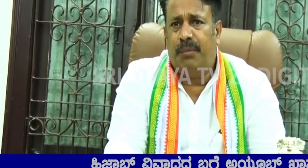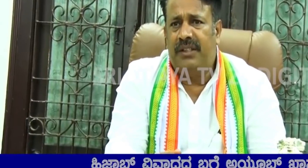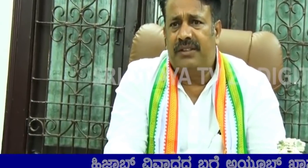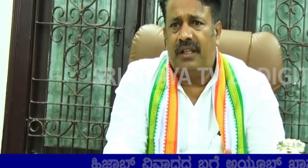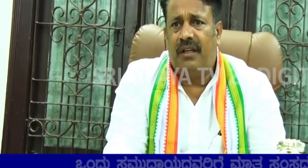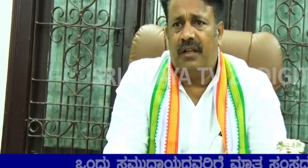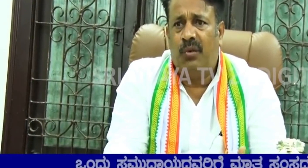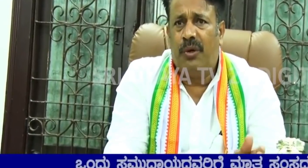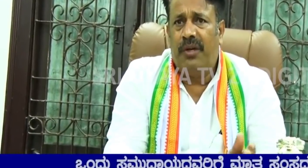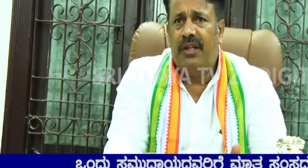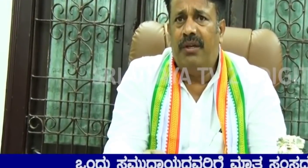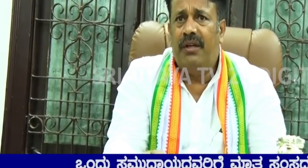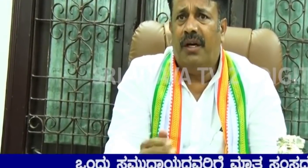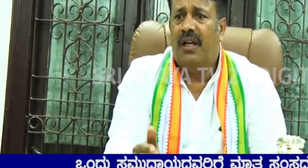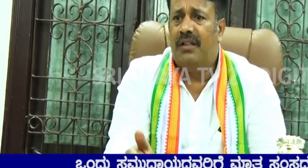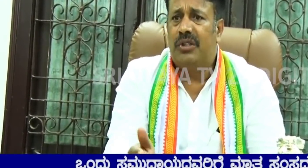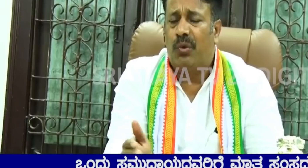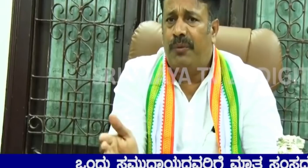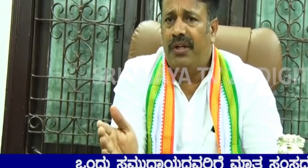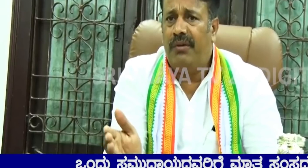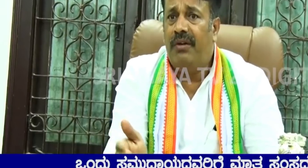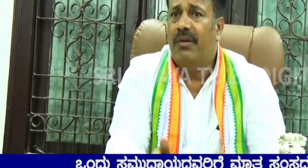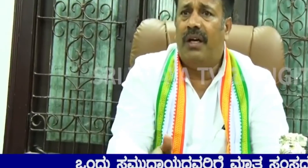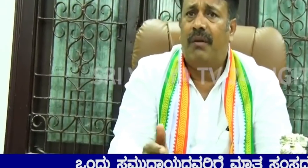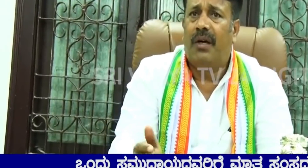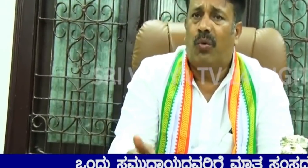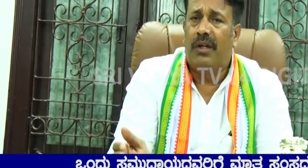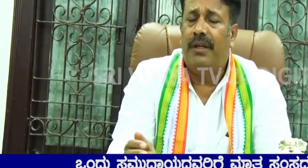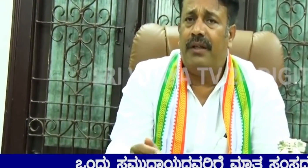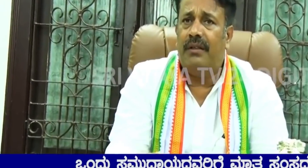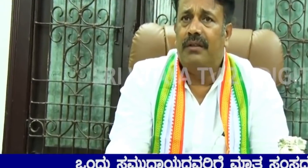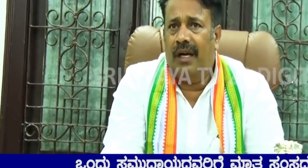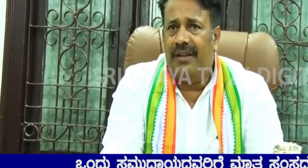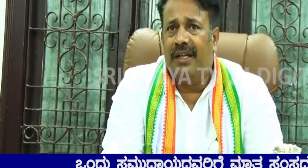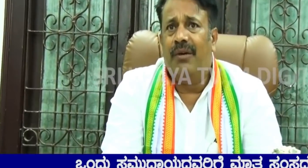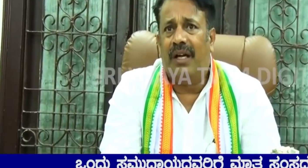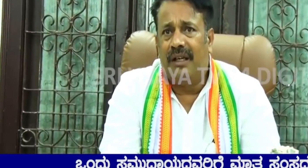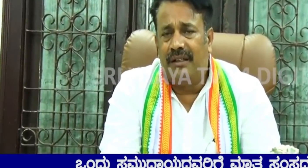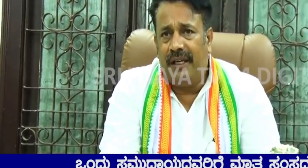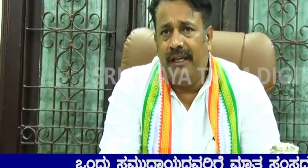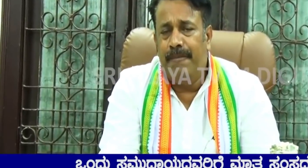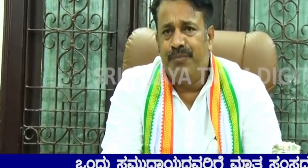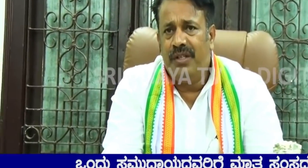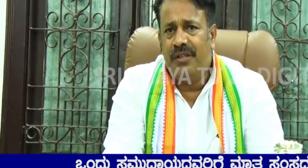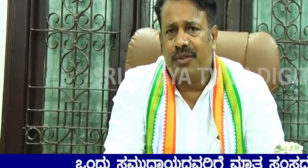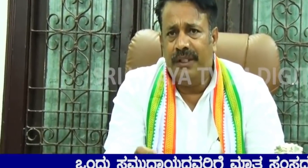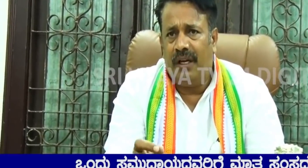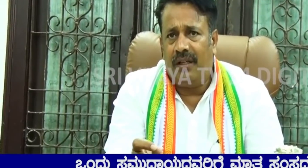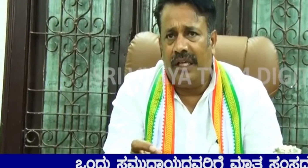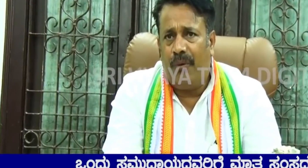ಹಾಕ್ಬಿಟ್ಟು ಇದು ಮಾಡಿದಾಗ ಜಡಿವಾಗ ಗೊತ್ತಾಗುತ್ತೆ ನಿಮ್ಗೆ. ಹೌದಾ ಅಲ್ವಳಿ? ನಿಮ್ ಬಗ್ಗೆ ನಮ್ಗೆ ಎಷ್ಟು ಗೌರವ ಇದೆ. ಅಯೂಬ್ ಖಾನ್ ಅಂತೇಳಿ ಅವ್ರ ಎಕ್ಸ್ ಮೇಯರ್ ಪಾಪ, ಅವ್ರಿಗೆ ಫೋನ್ ಮಾಡಿ ಎಲ್ಲರೂ ಉಗಿತಾ